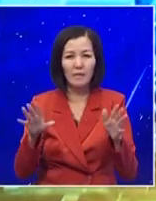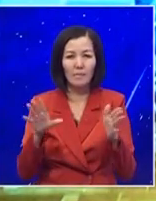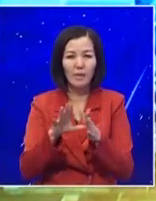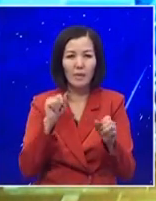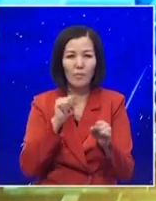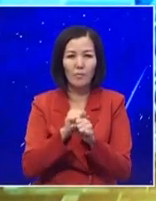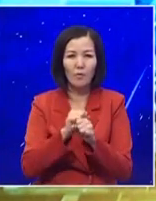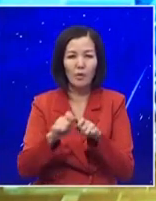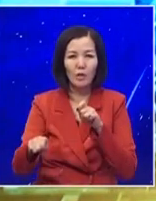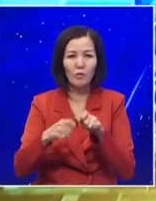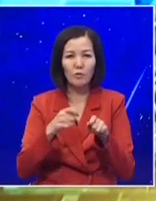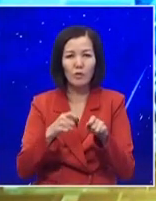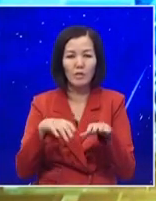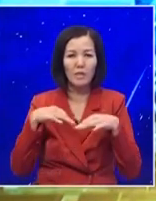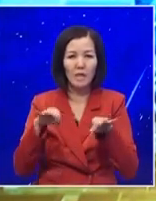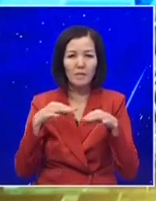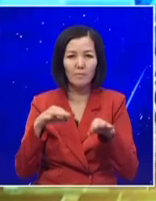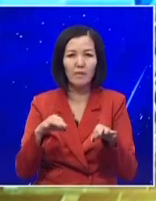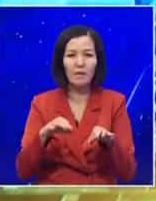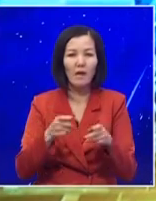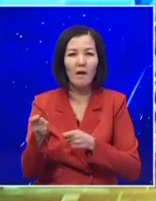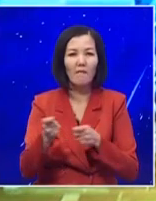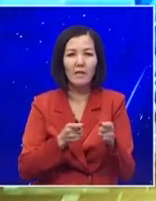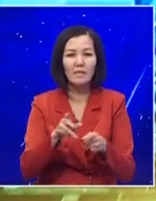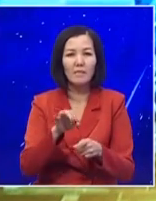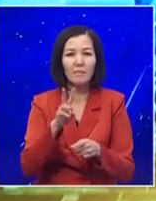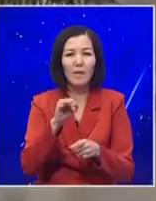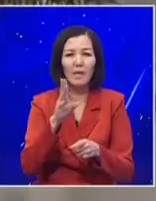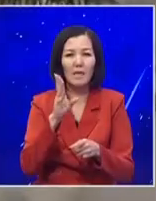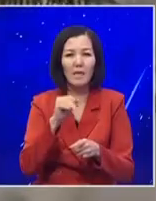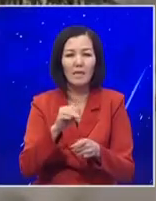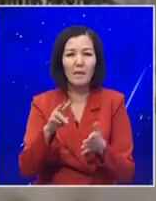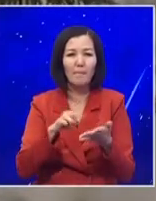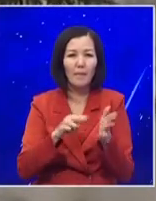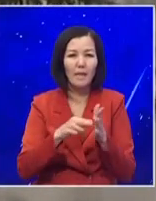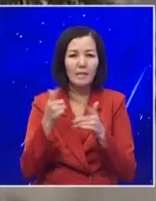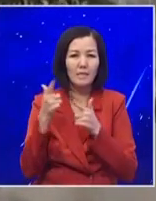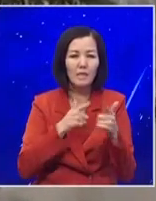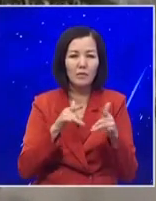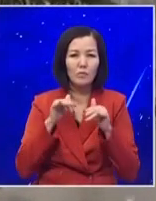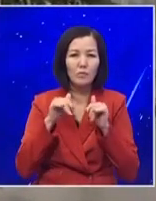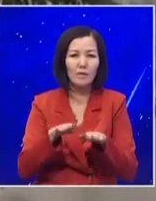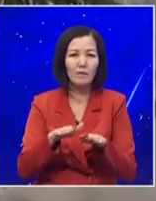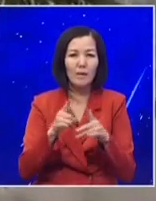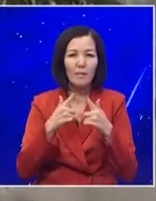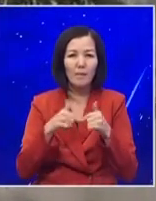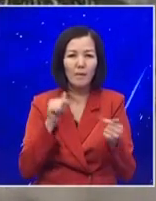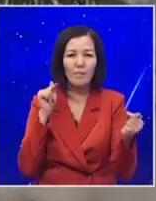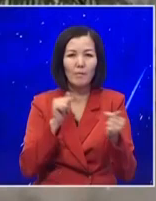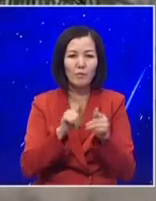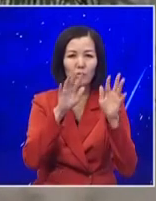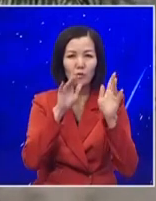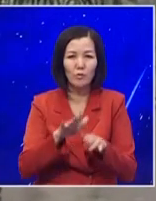электричеством, нарушено движение транспорта. Власти Милана разработали экстренный план действий, мобилизовав на борьбу со